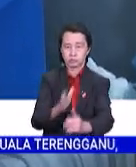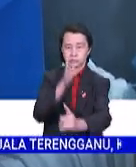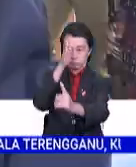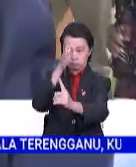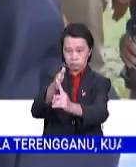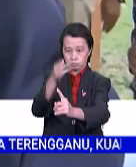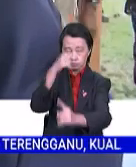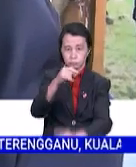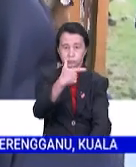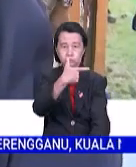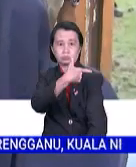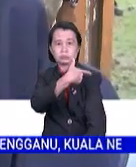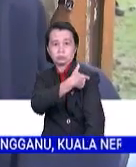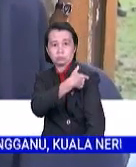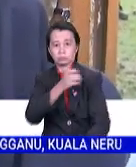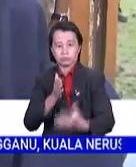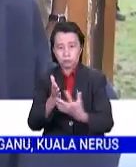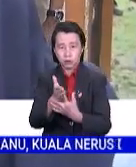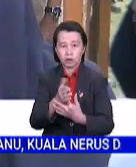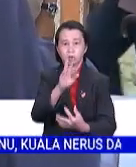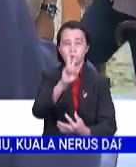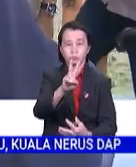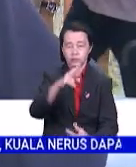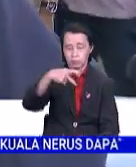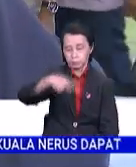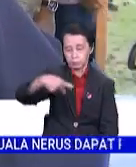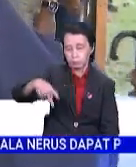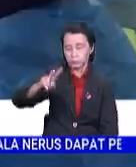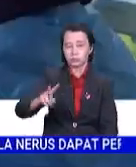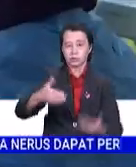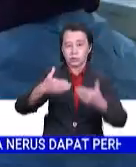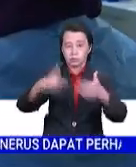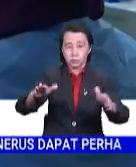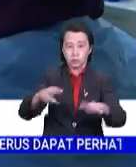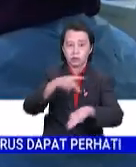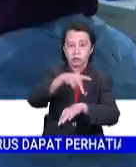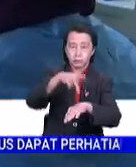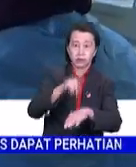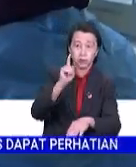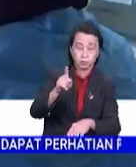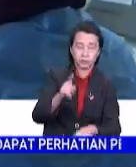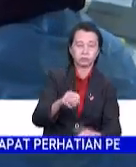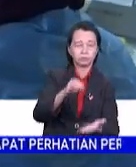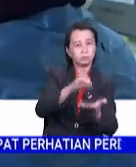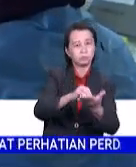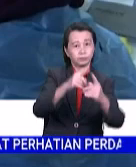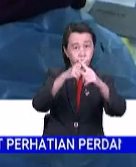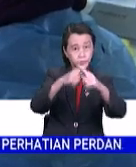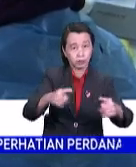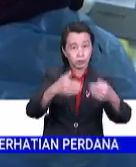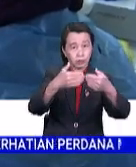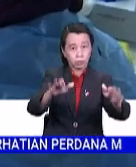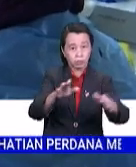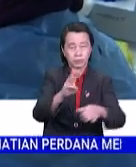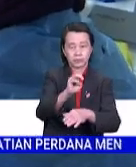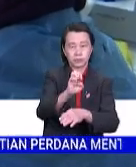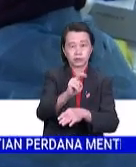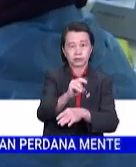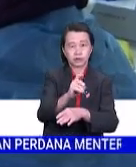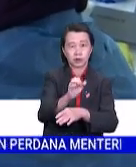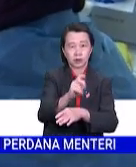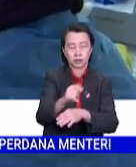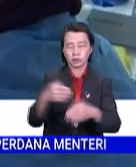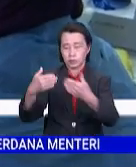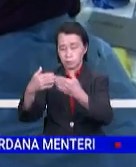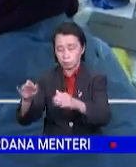disasarkan untuk divaksinasi menerusi dua PPV yang dibuka di pulau itu, iaitu di Dewan Terbuka Mentadak dan Dewan